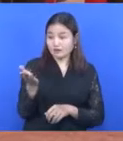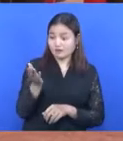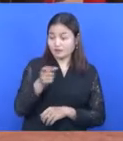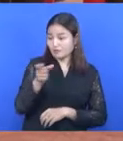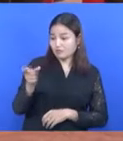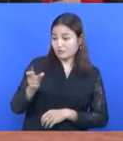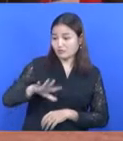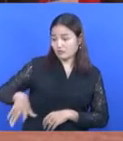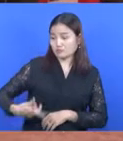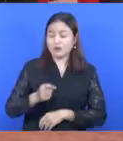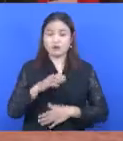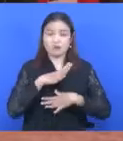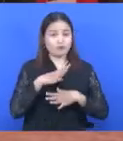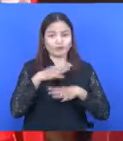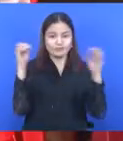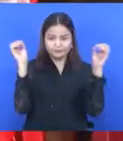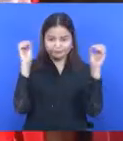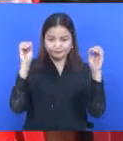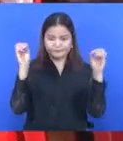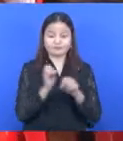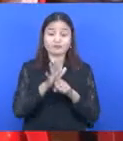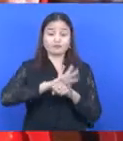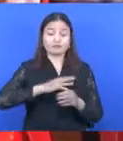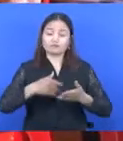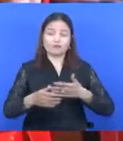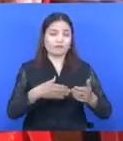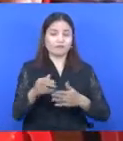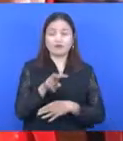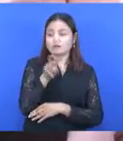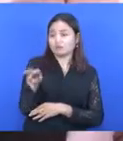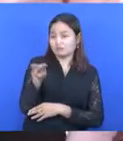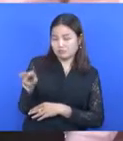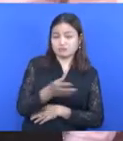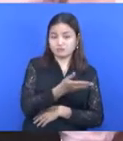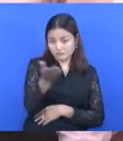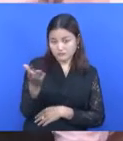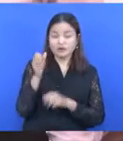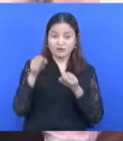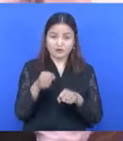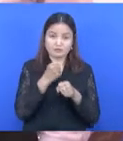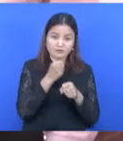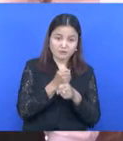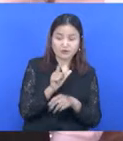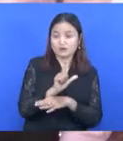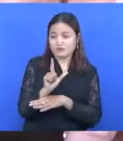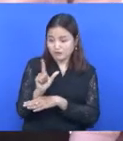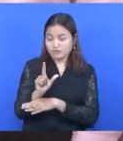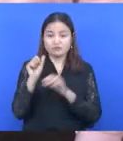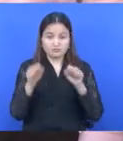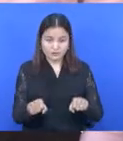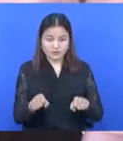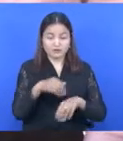ហើយជំងឺ COVID-19 ត្រូវបានគ្រប់គ្រងដោយប្រជាពលរដ្ឋអាចប្រកបមុខរបរអាជីវកម្មបានជាធម្មតាហើយសេដ្ឋកិច្ច